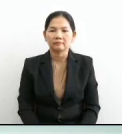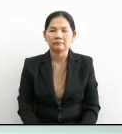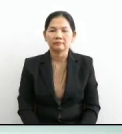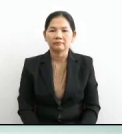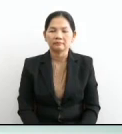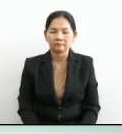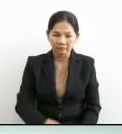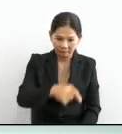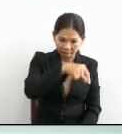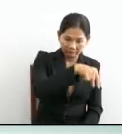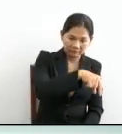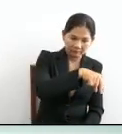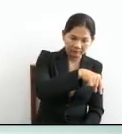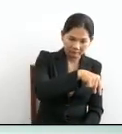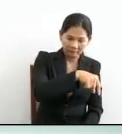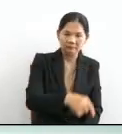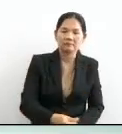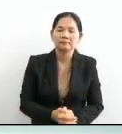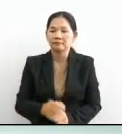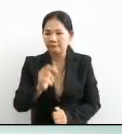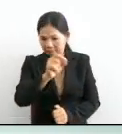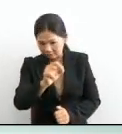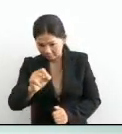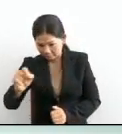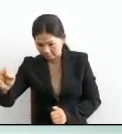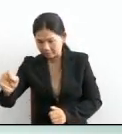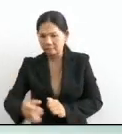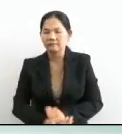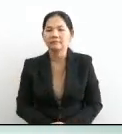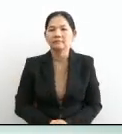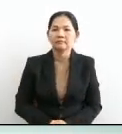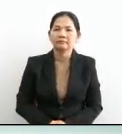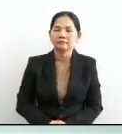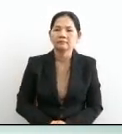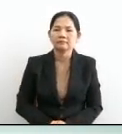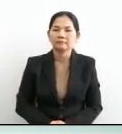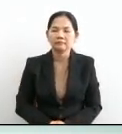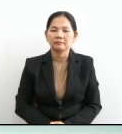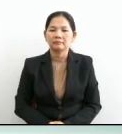chẳng chẳng lại có chẳng cứ sò xế